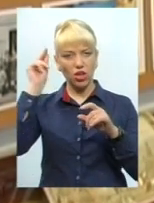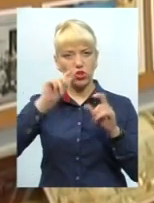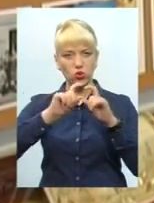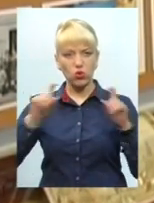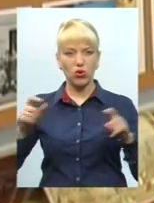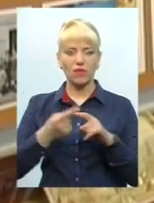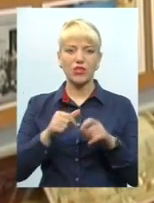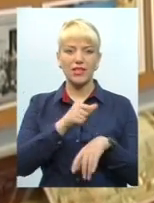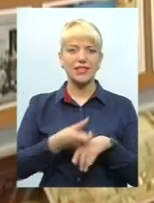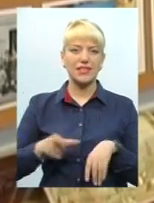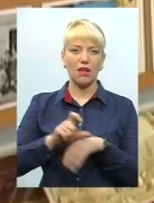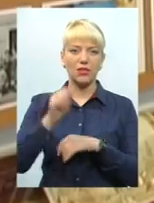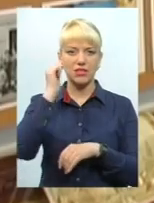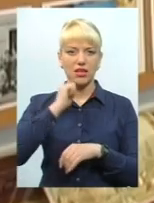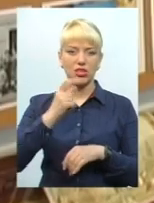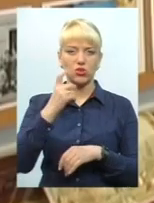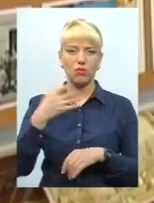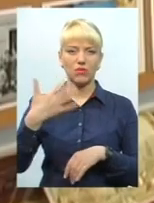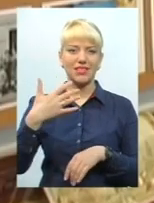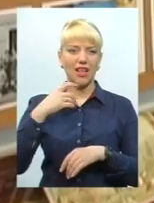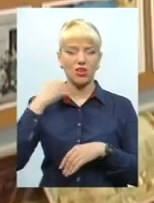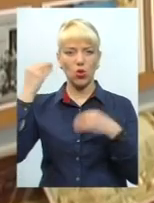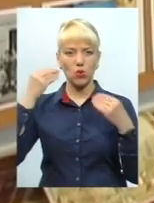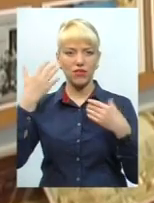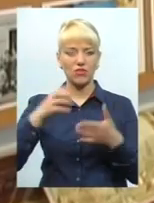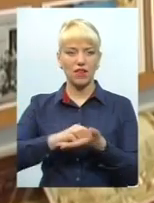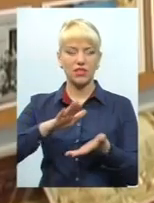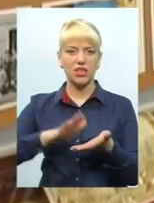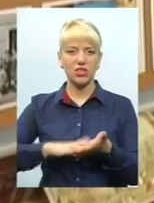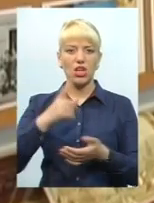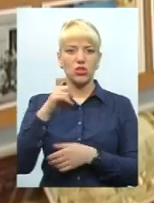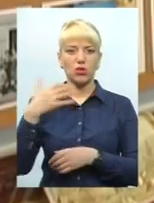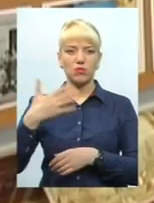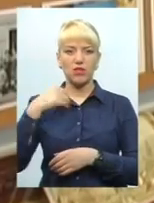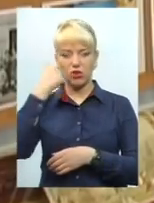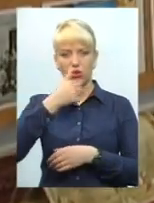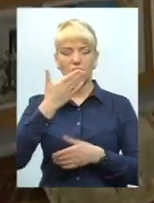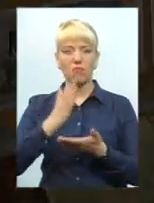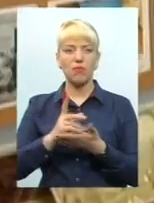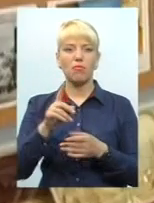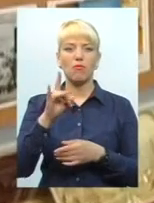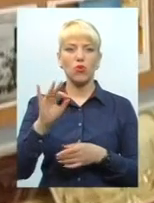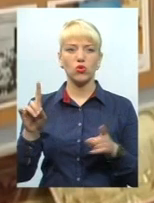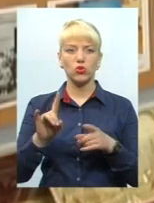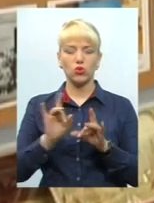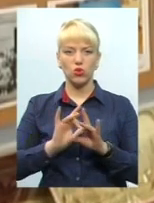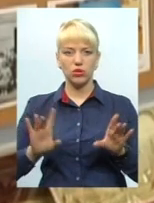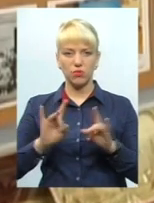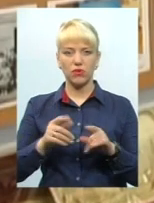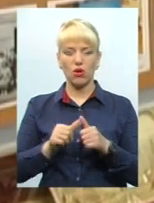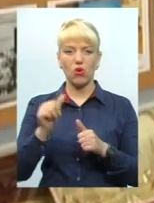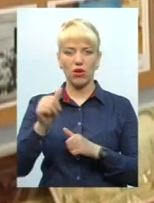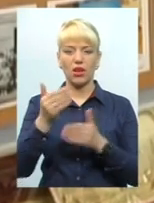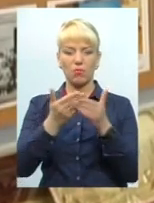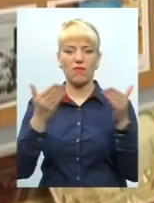місті Хмельницькому. 150-літній ювілей ми її відзначили, тому за 150 років ми маємо про що розповісти. Окрема виставка